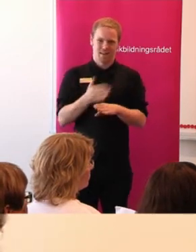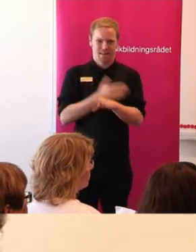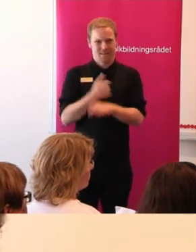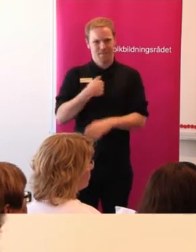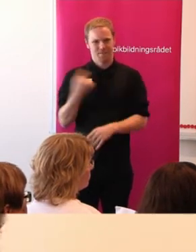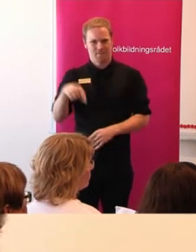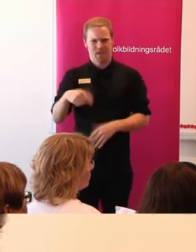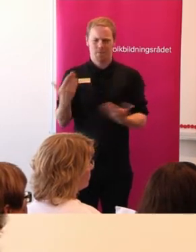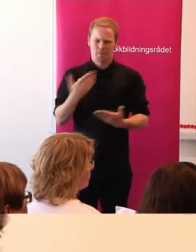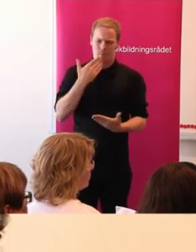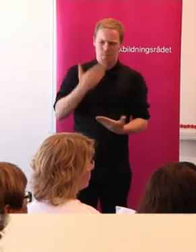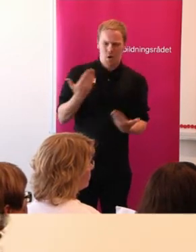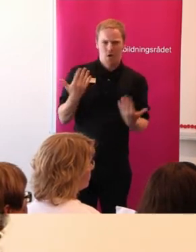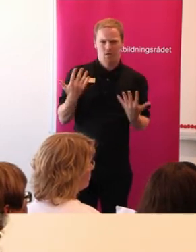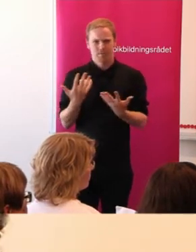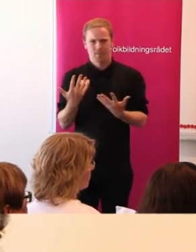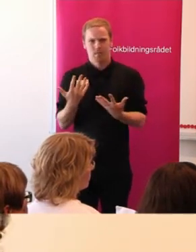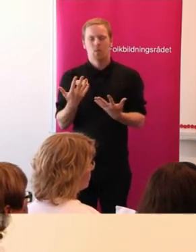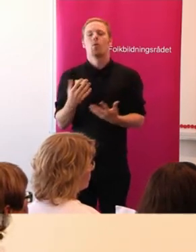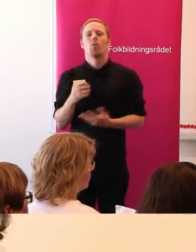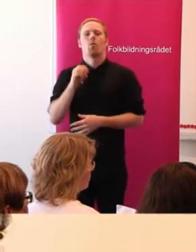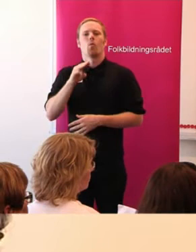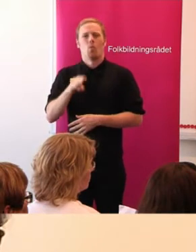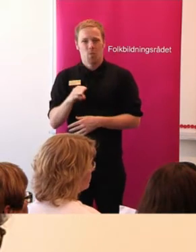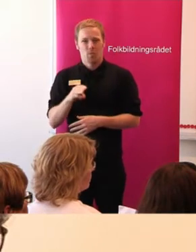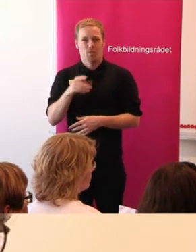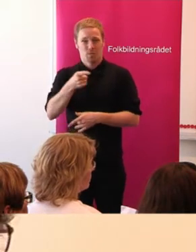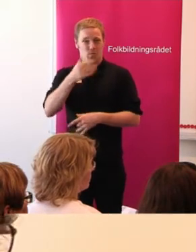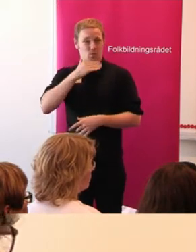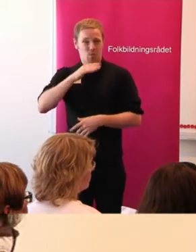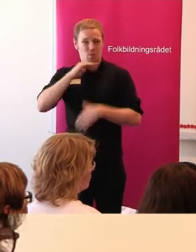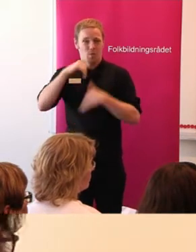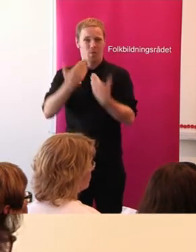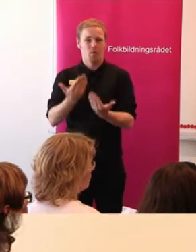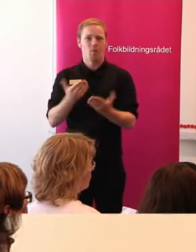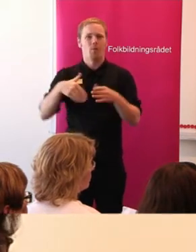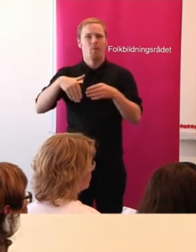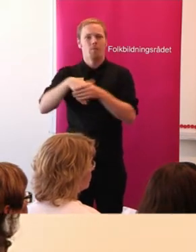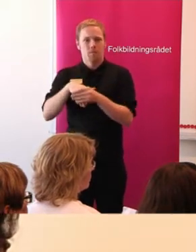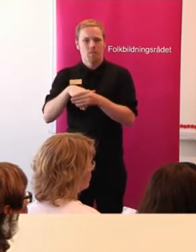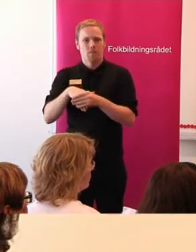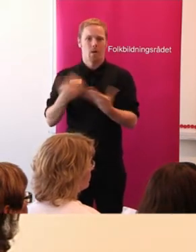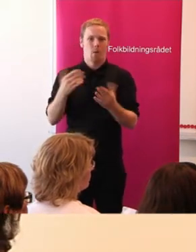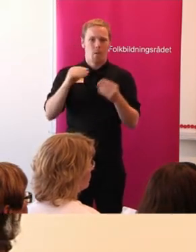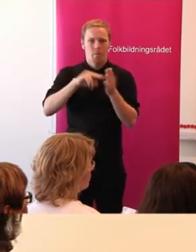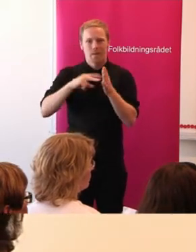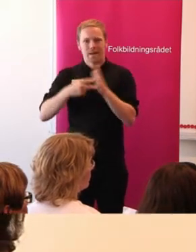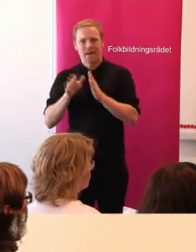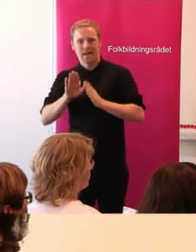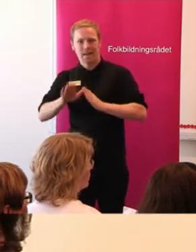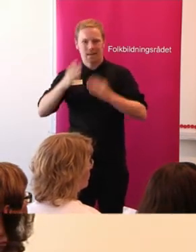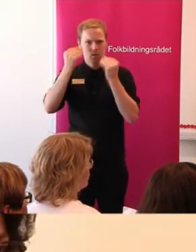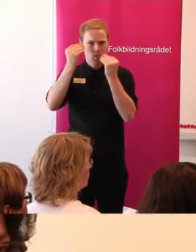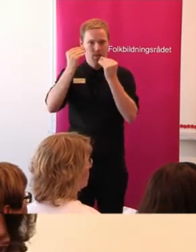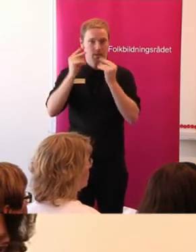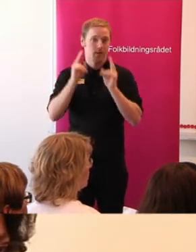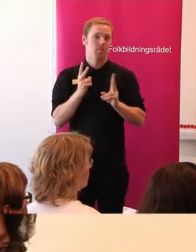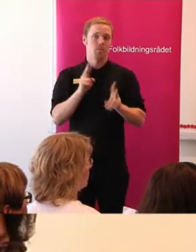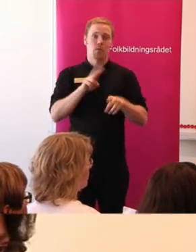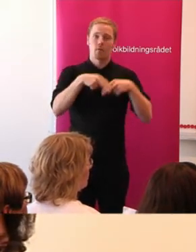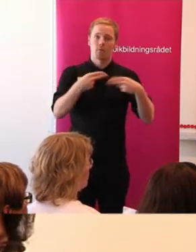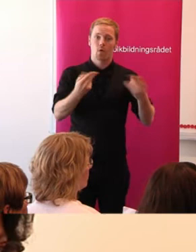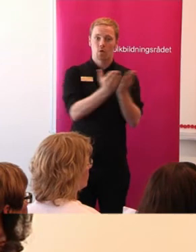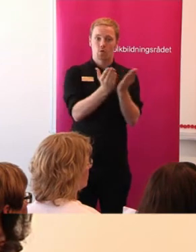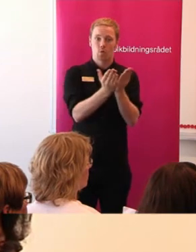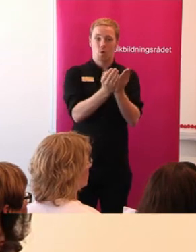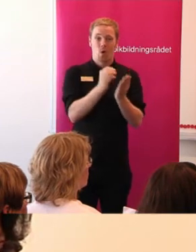Och då är det här när ungdomarna själva får vara med och planera, så vara delaktiga i sin utbildning. Och det är ju konstigt, så är det ju vanliga skolan också. Alltså är man med och känner sig delaktig så